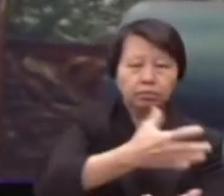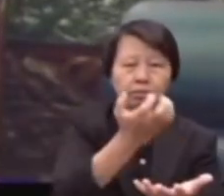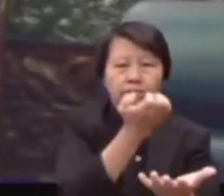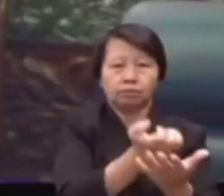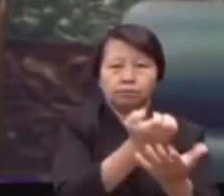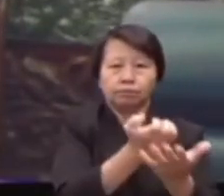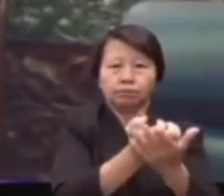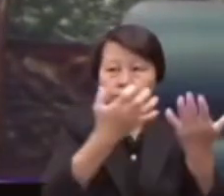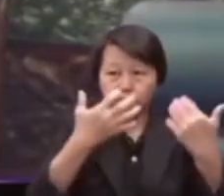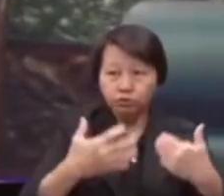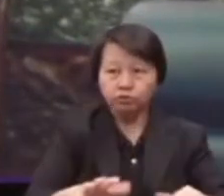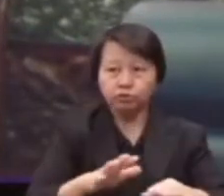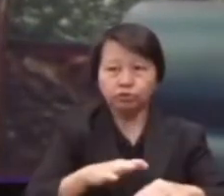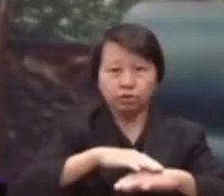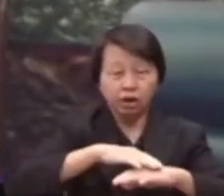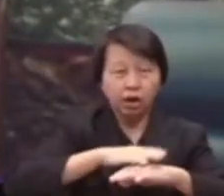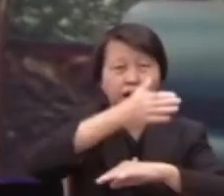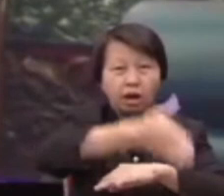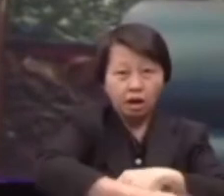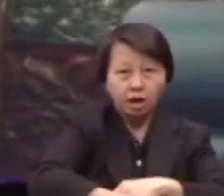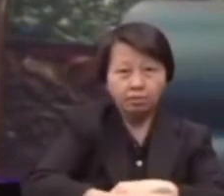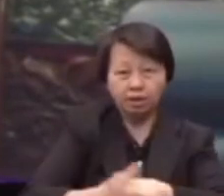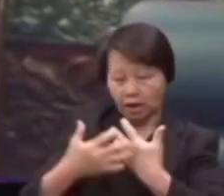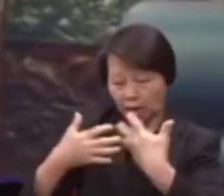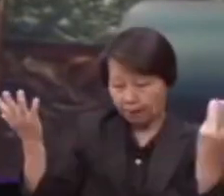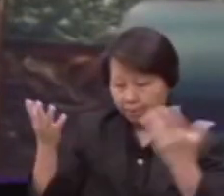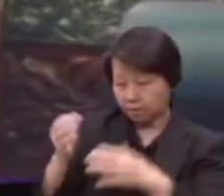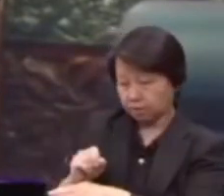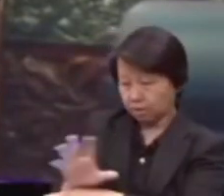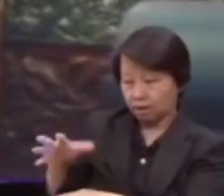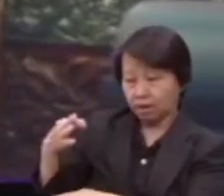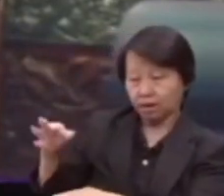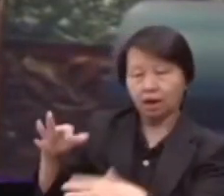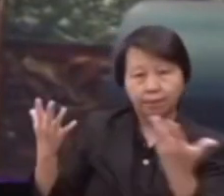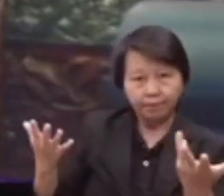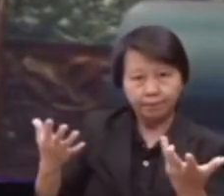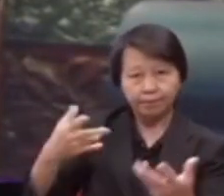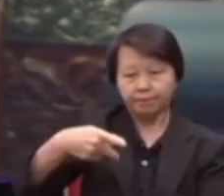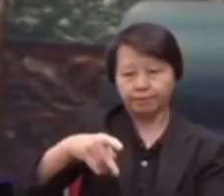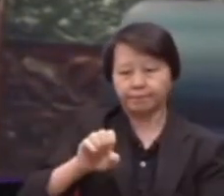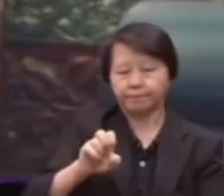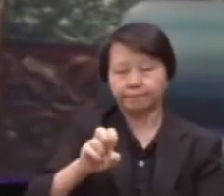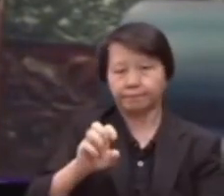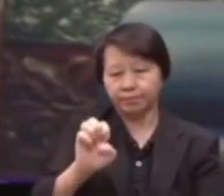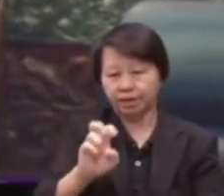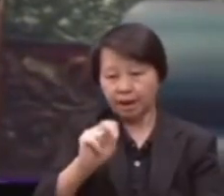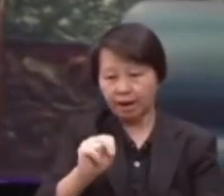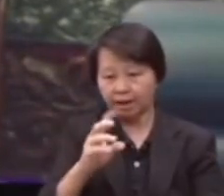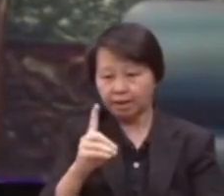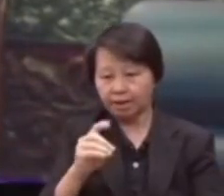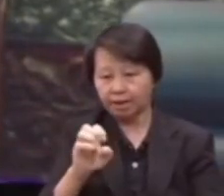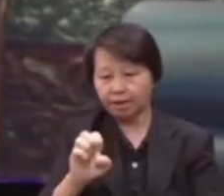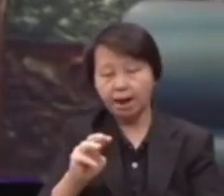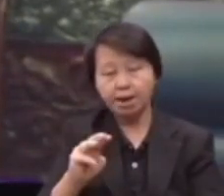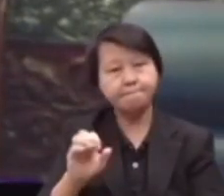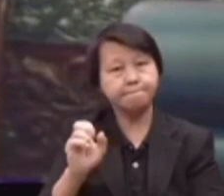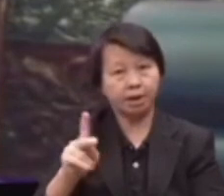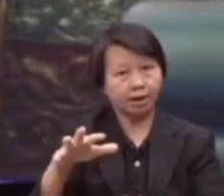ekonomi sudah pun melepasi endemik, dan kita juga memastikan bahawa kita